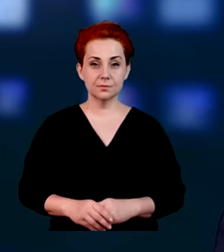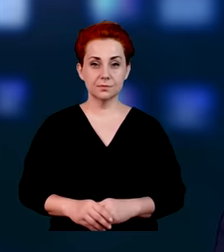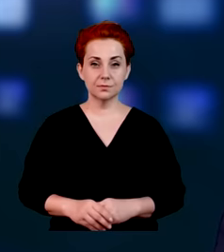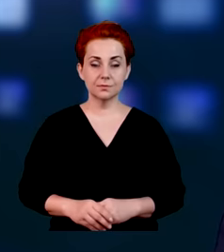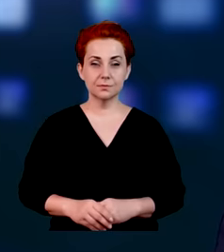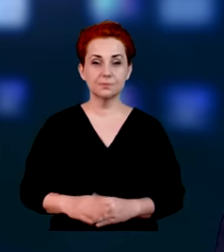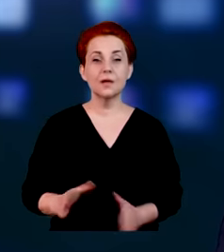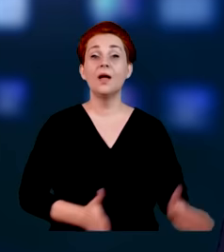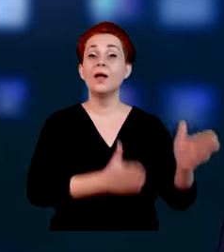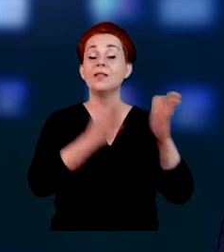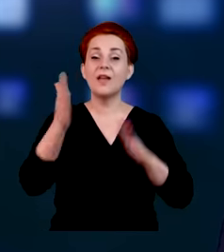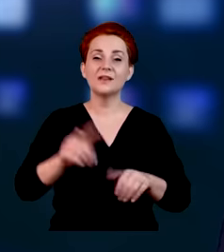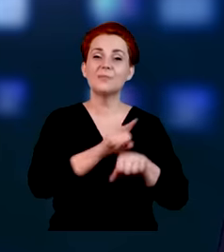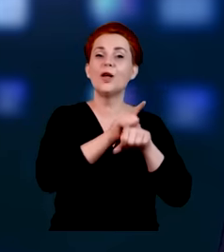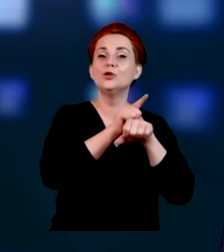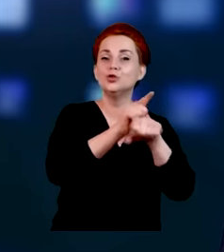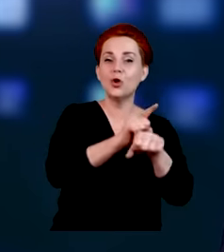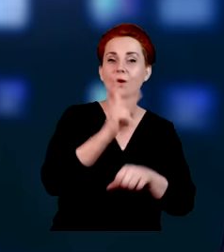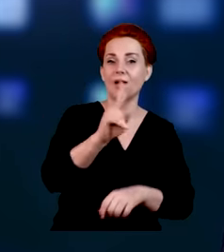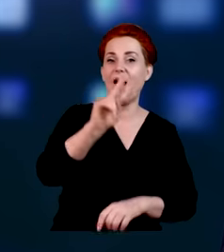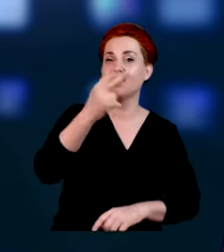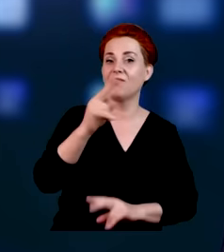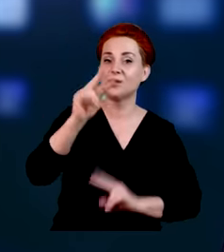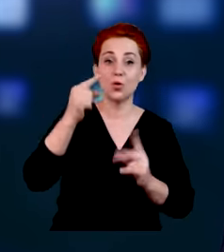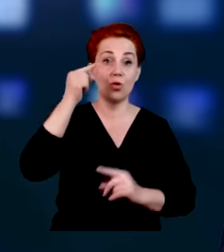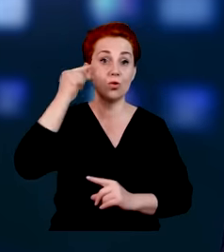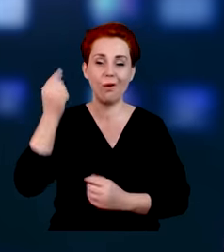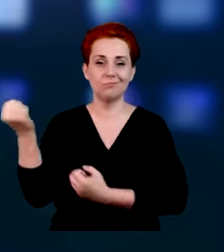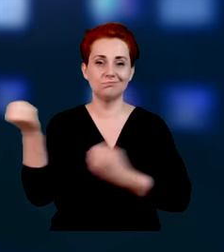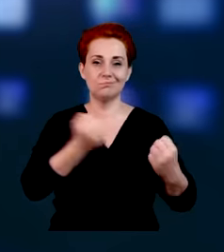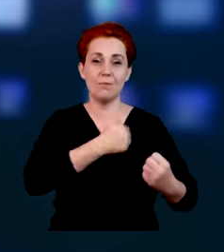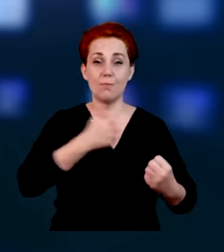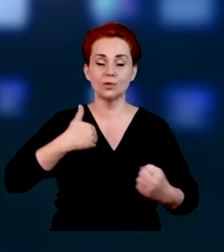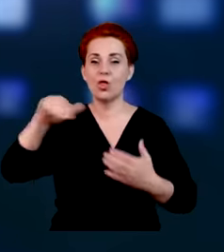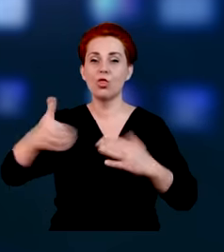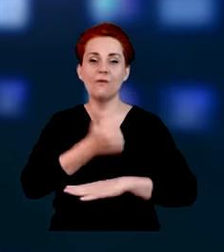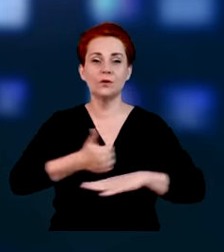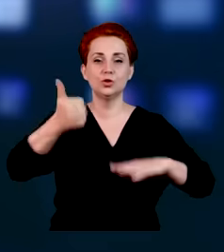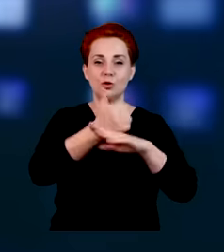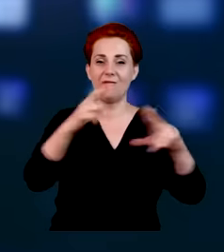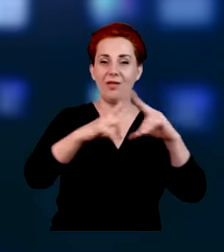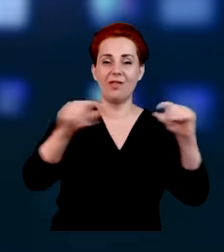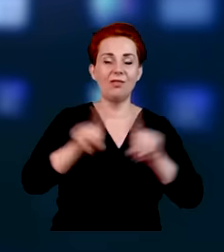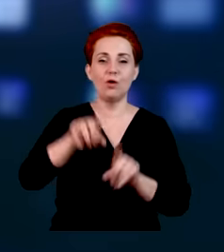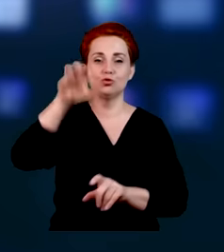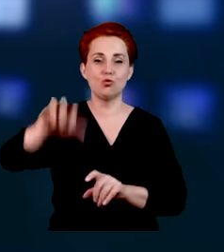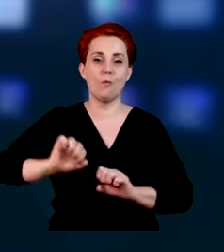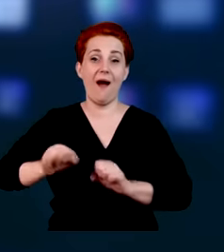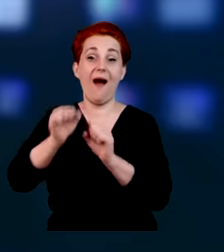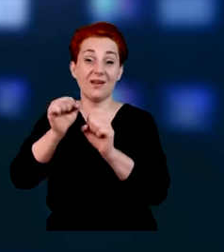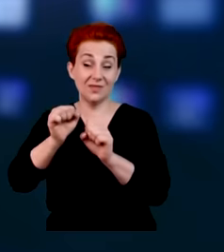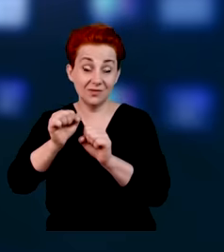kolejne czołgi K2 z Korei mają trafić nad Wisłę nowy szef NATO i aktywiści klimatyczni zaatakowali